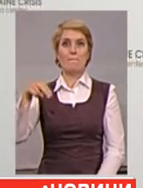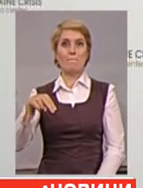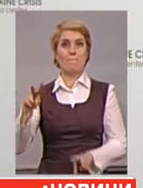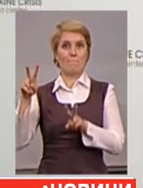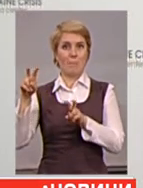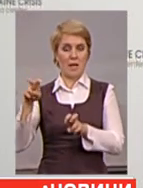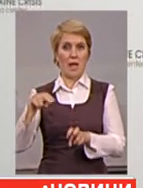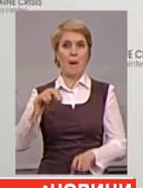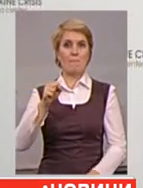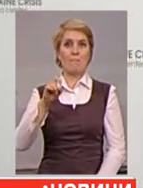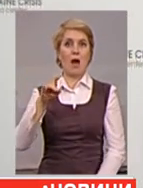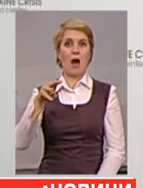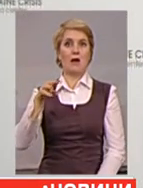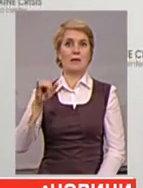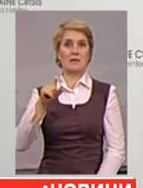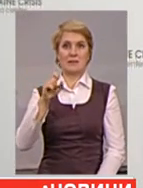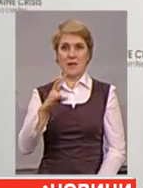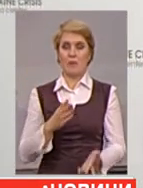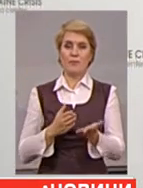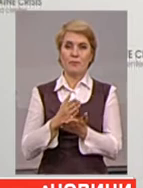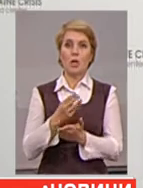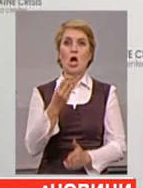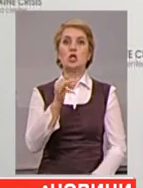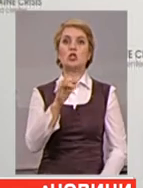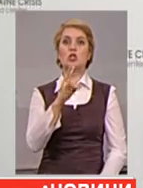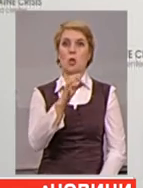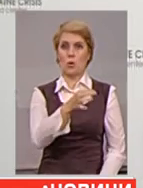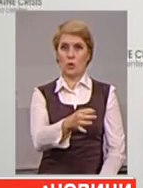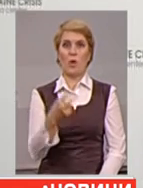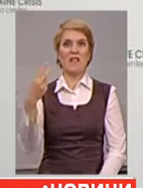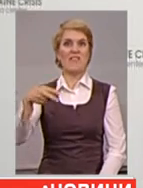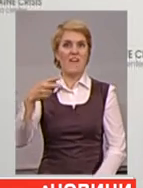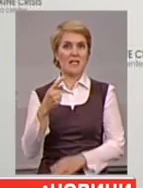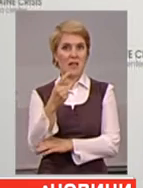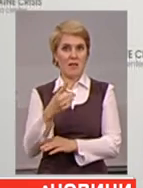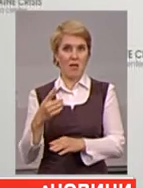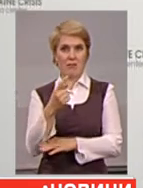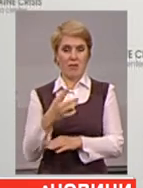Вогонь вівся по Широкіному, і при цьому противник випустив 20 ракет. І крім